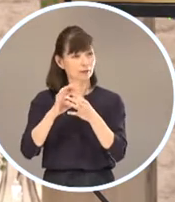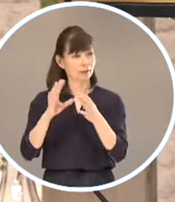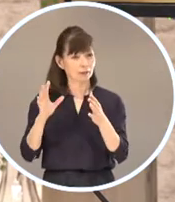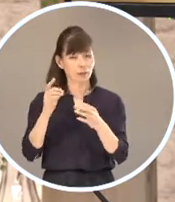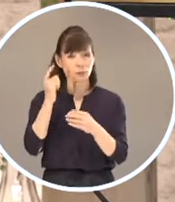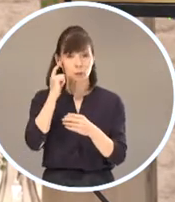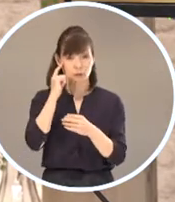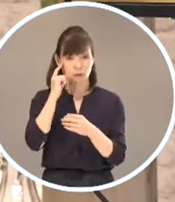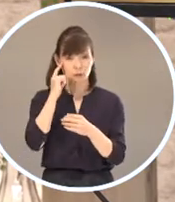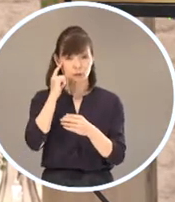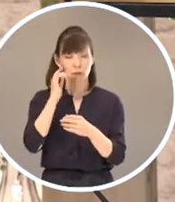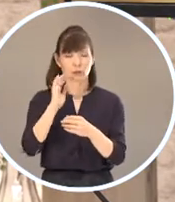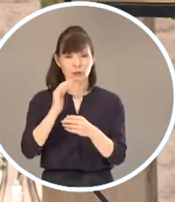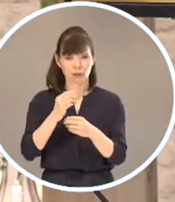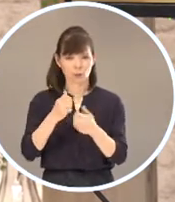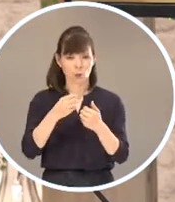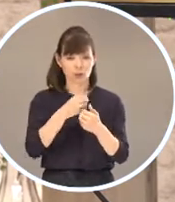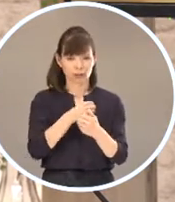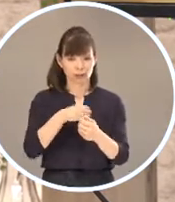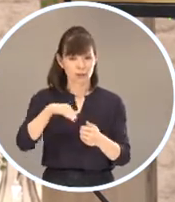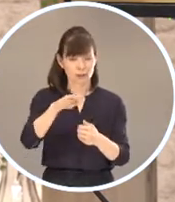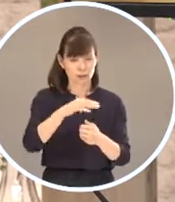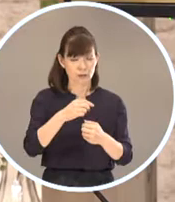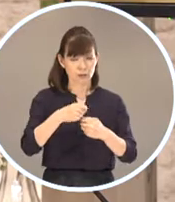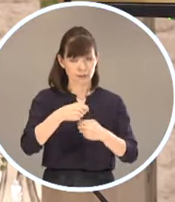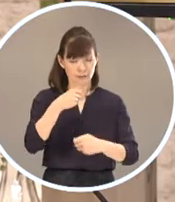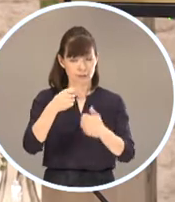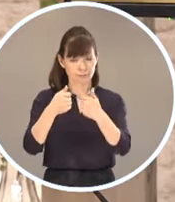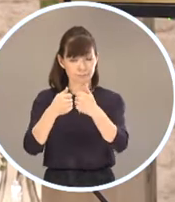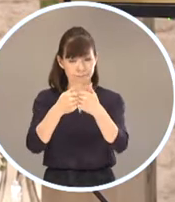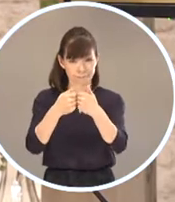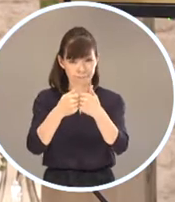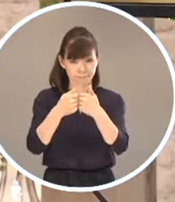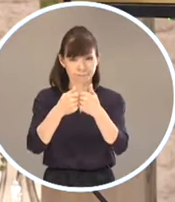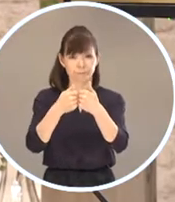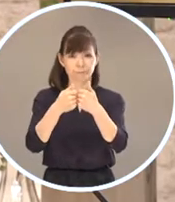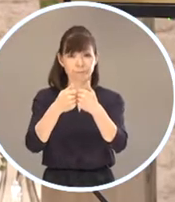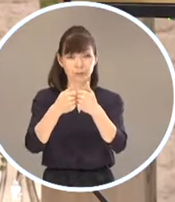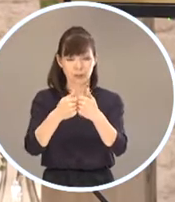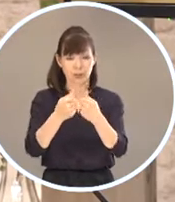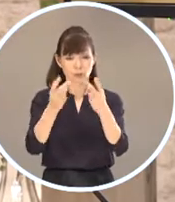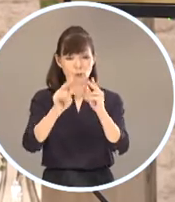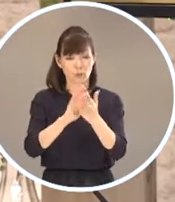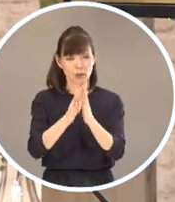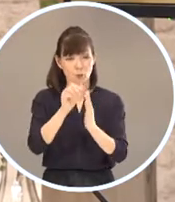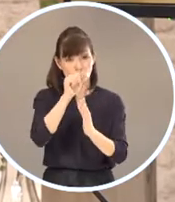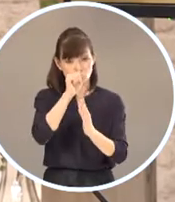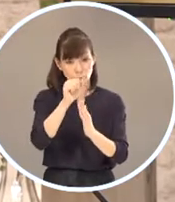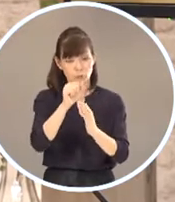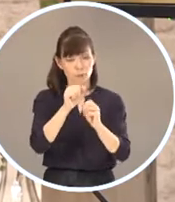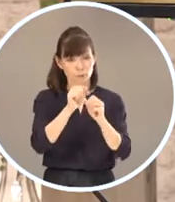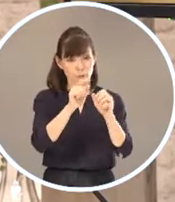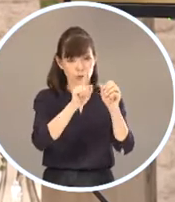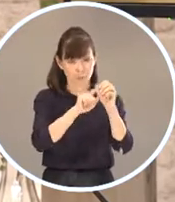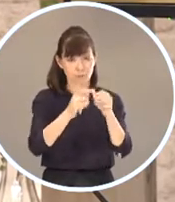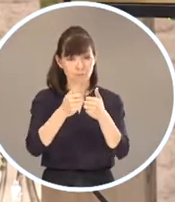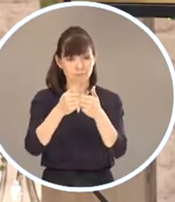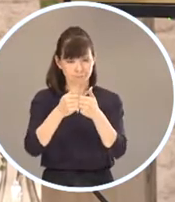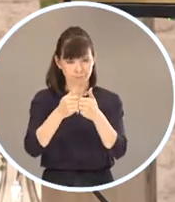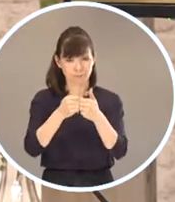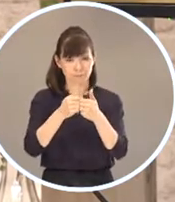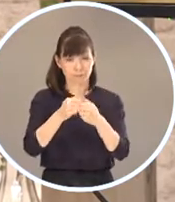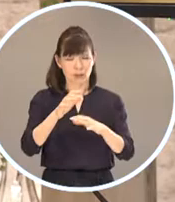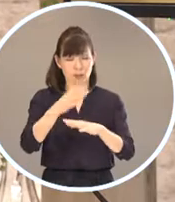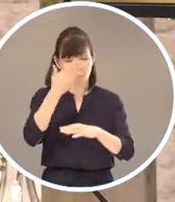ていたんですけど、議員さんたちがこれだけ真剣に話し合いをしてくれて、広島県を良くしようとしてくれてるっていうのを初めて